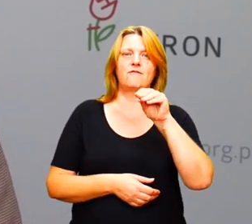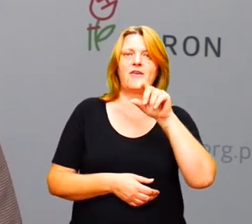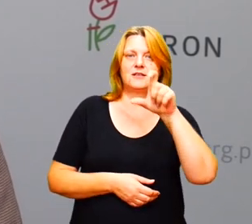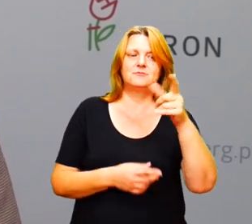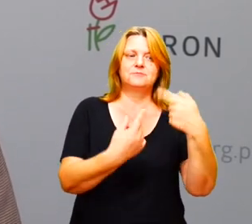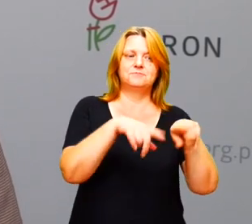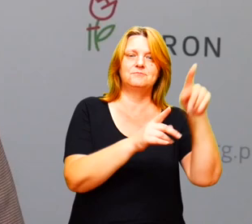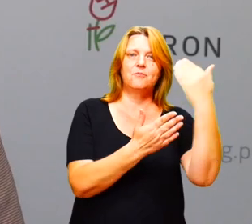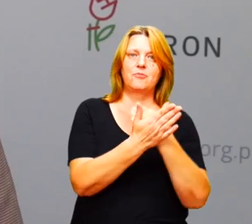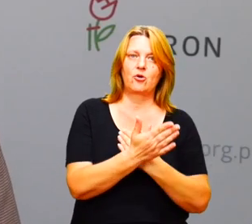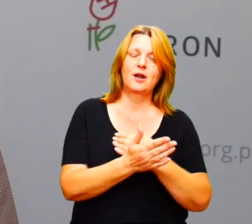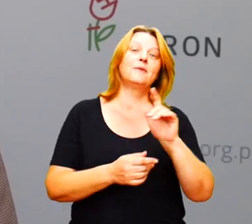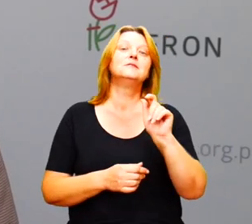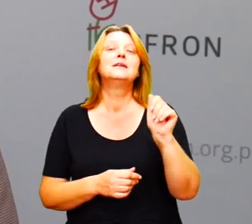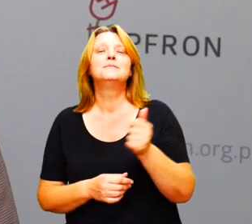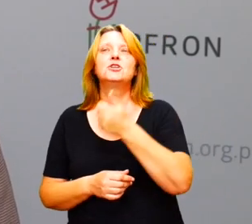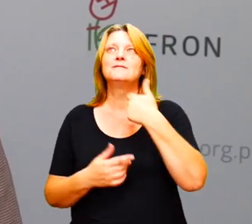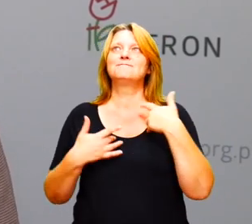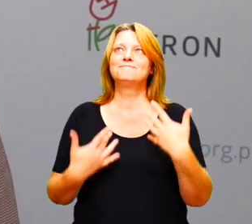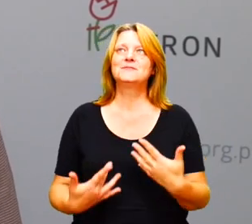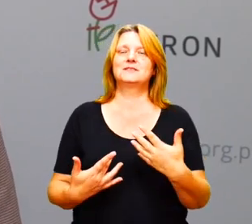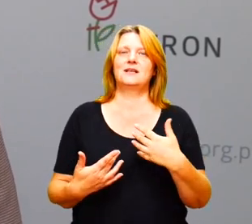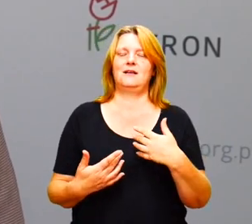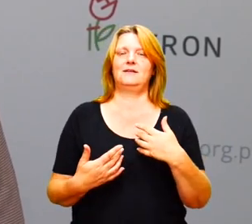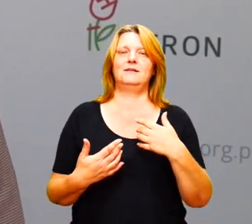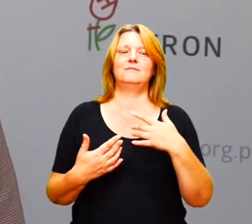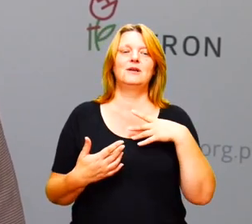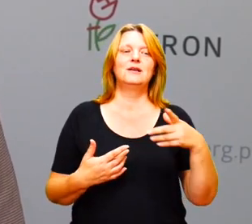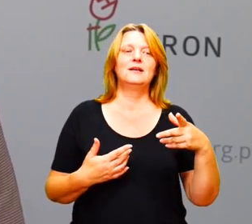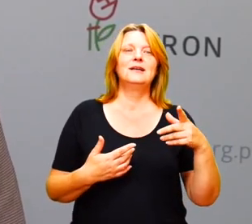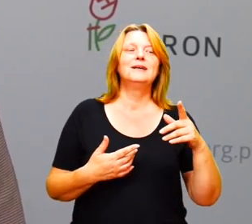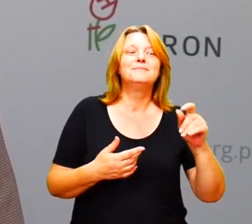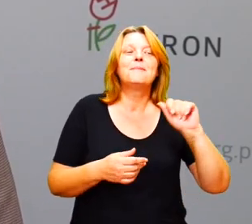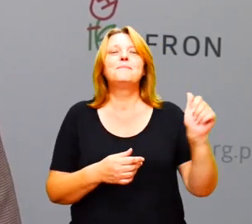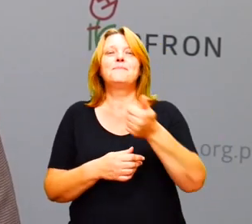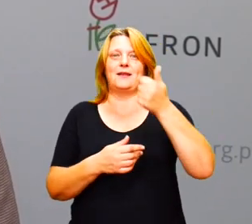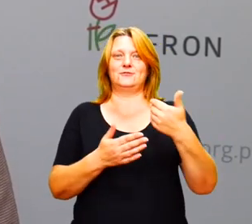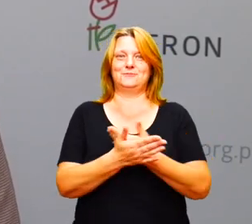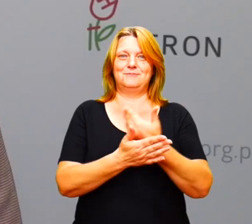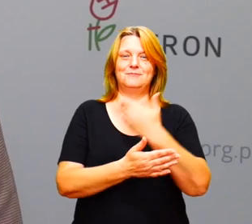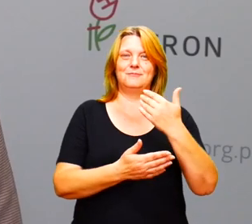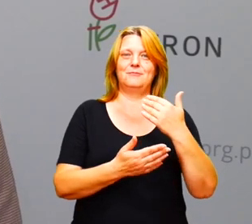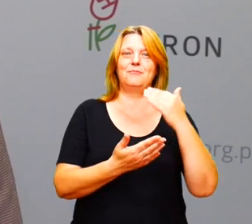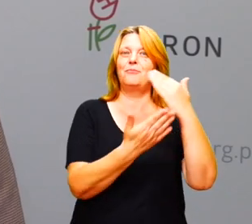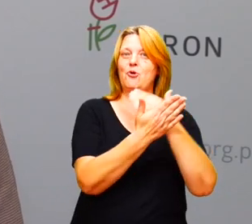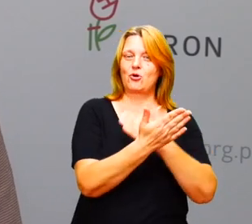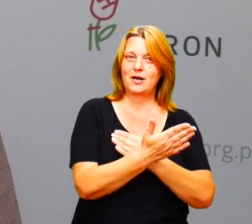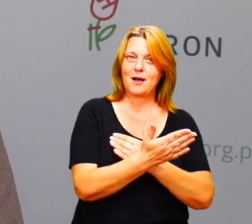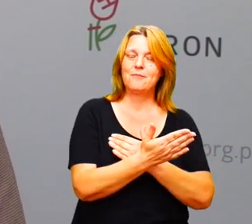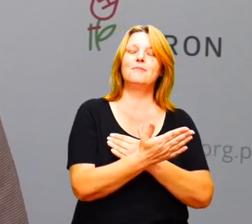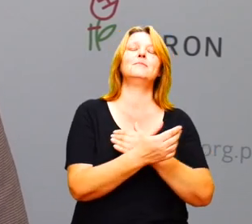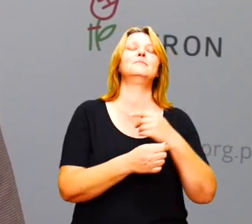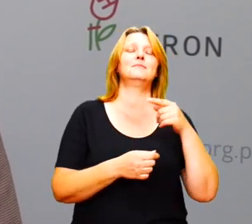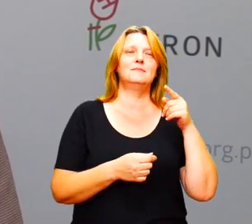w ośrodku Wągrowcu realizowany ten program, a więc przede wszystkim zależy nam na tym, że na podstawie tego właśnie